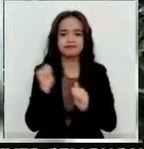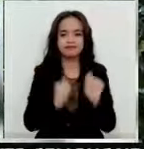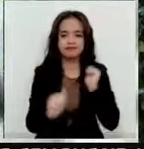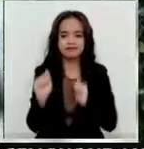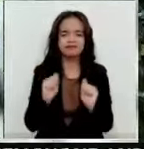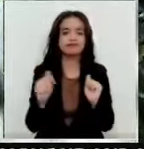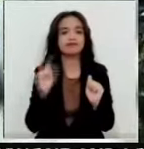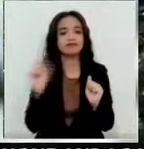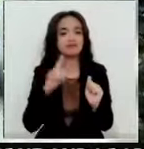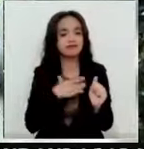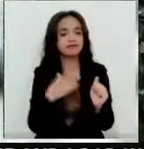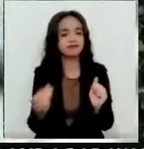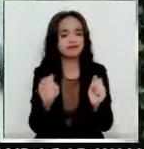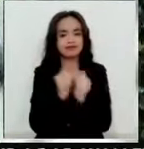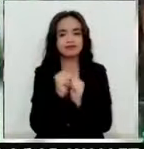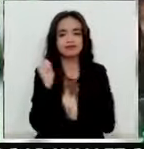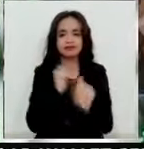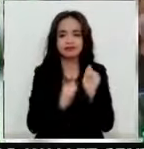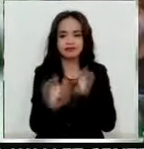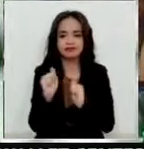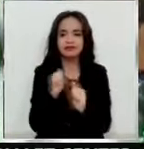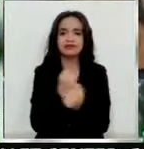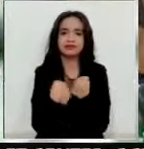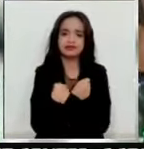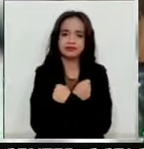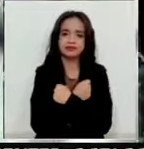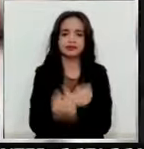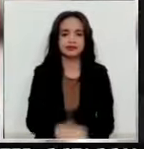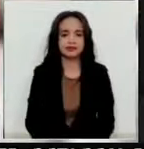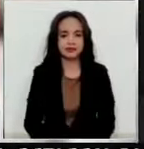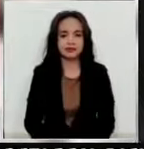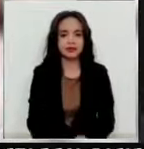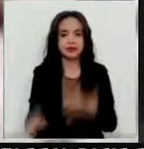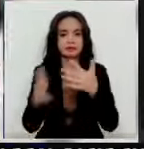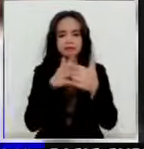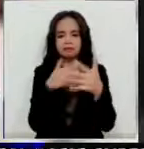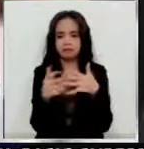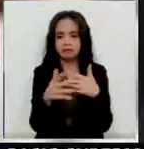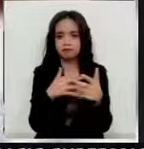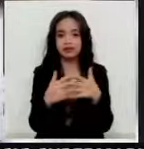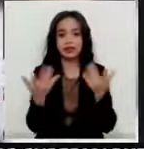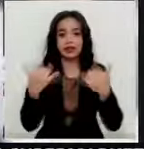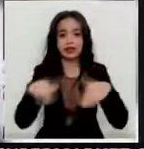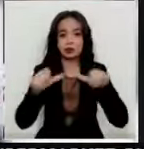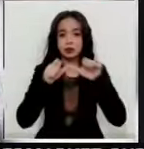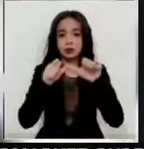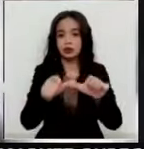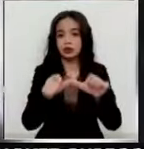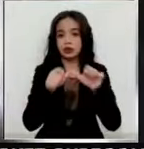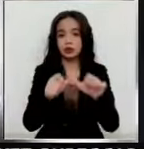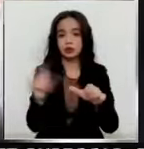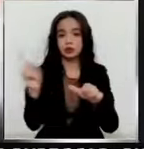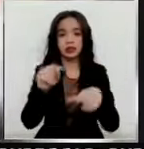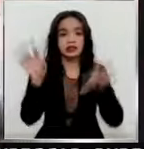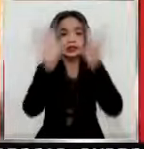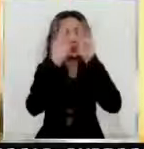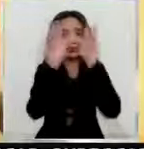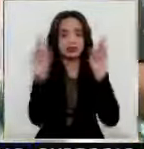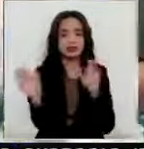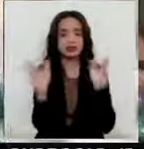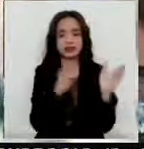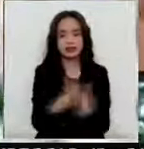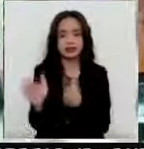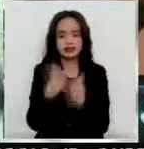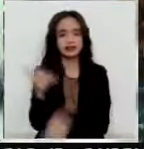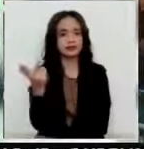love with a cast that I also love and admire. Sa kabila nito, tuloy na tuloy raw ang Christmas plans ng tatlo.